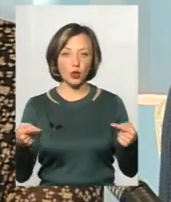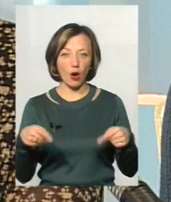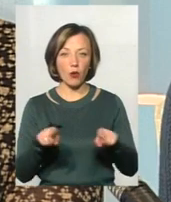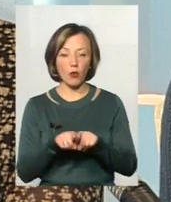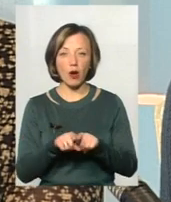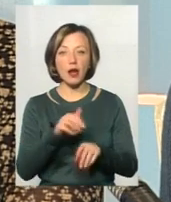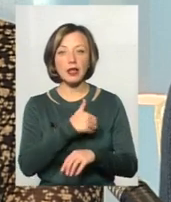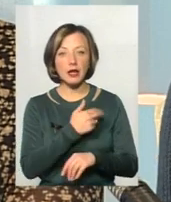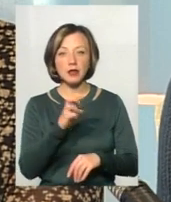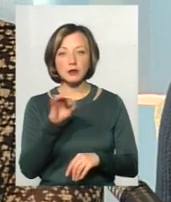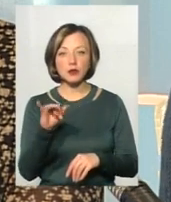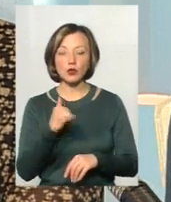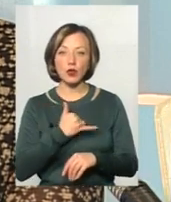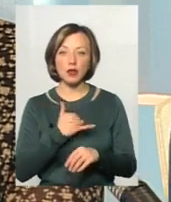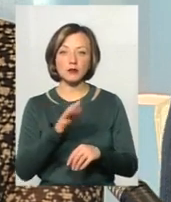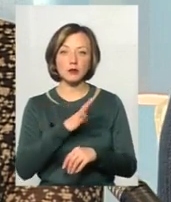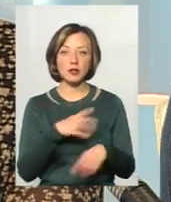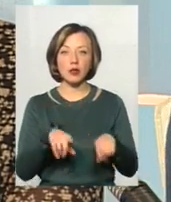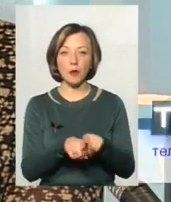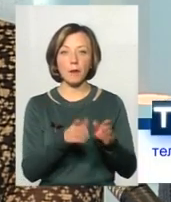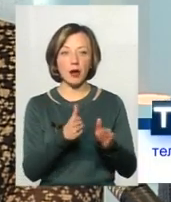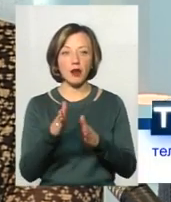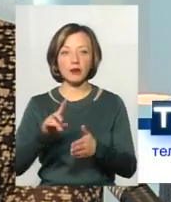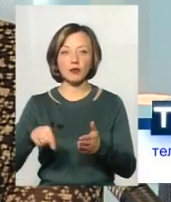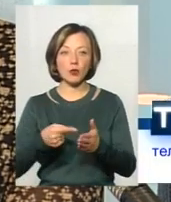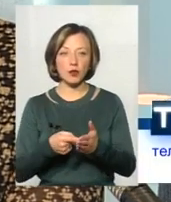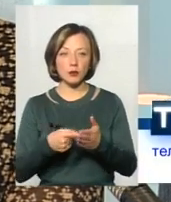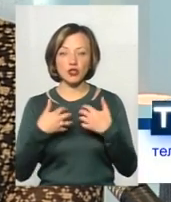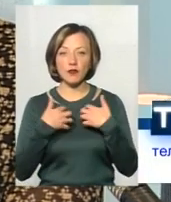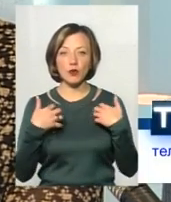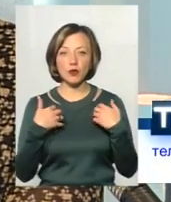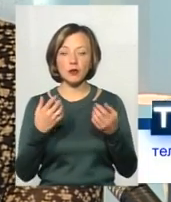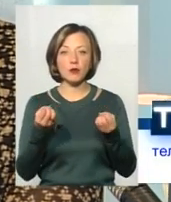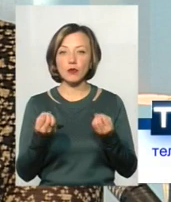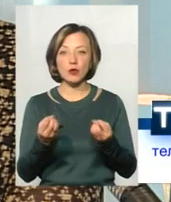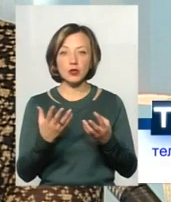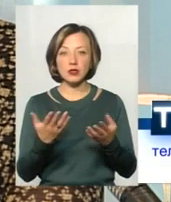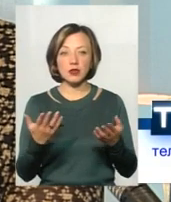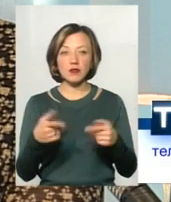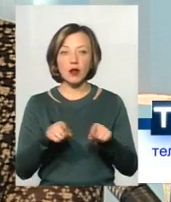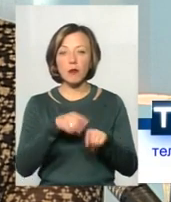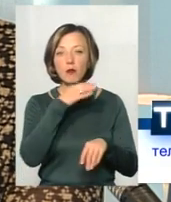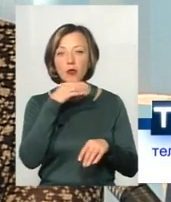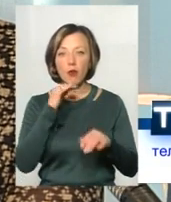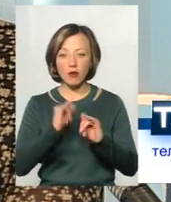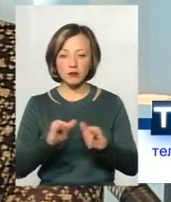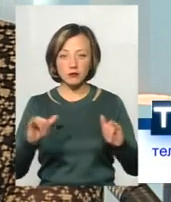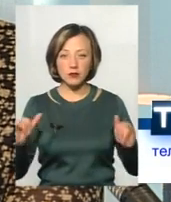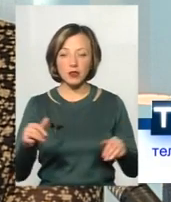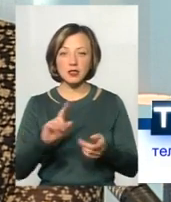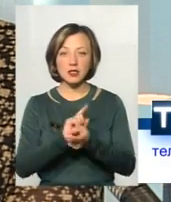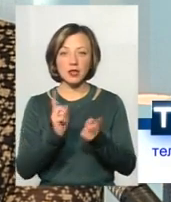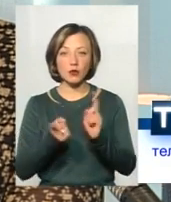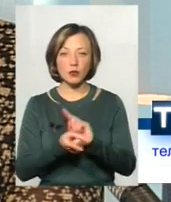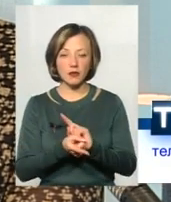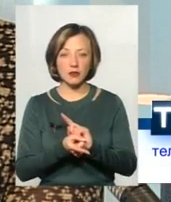Вот. Хотелось бы тоже, чтобы у нас был какой-то порядок в городе с животными, потому что они беспрецедентно много плодятся и становятся